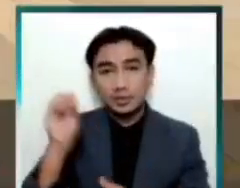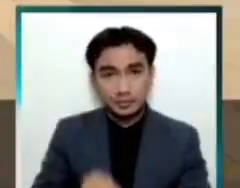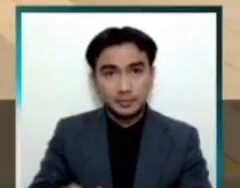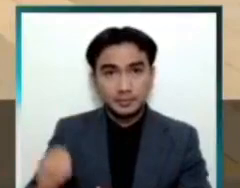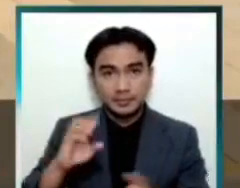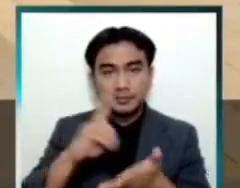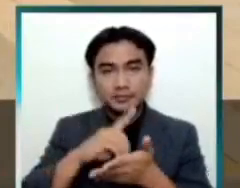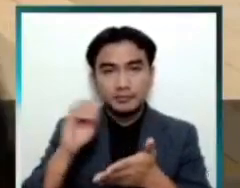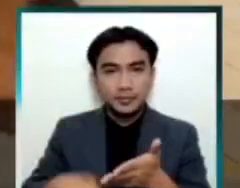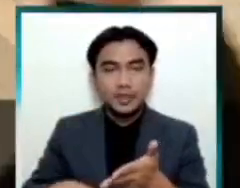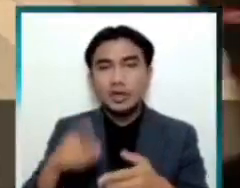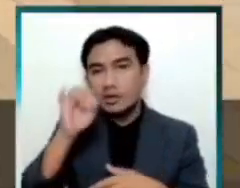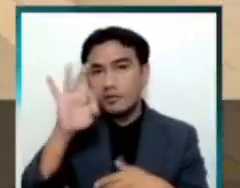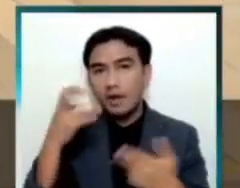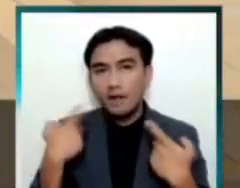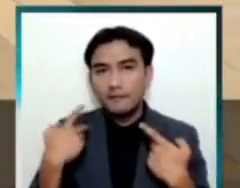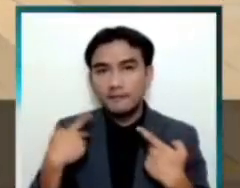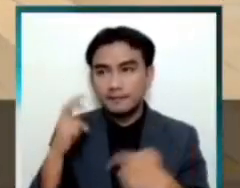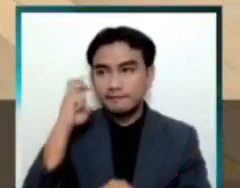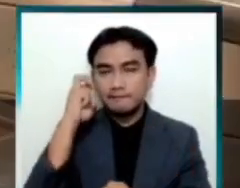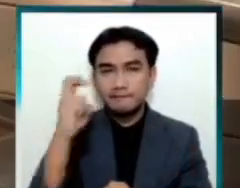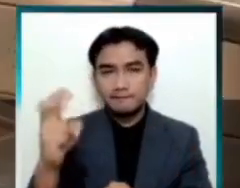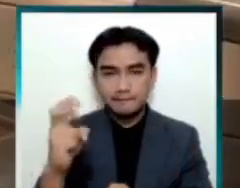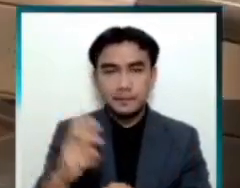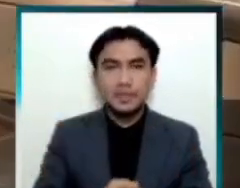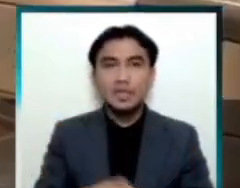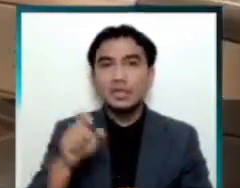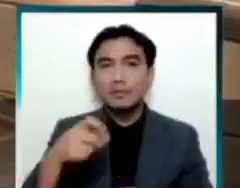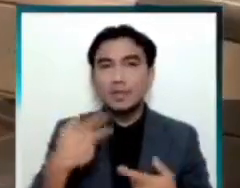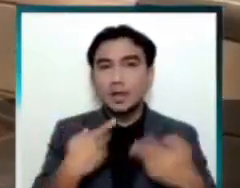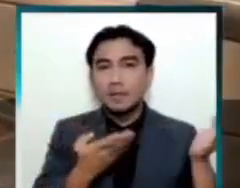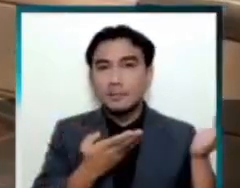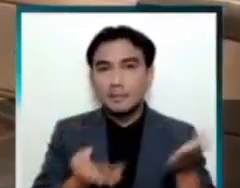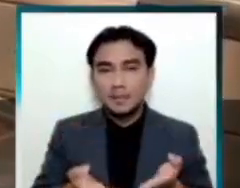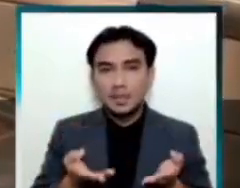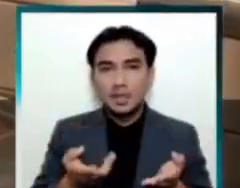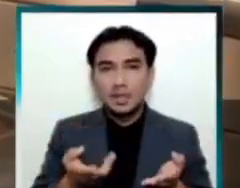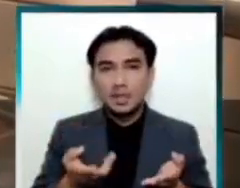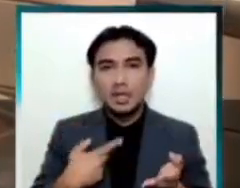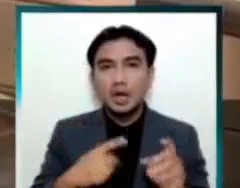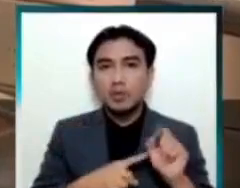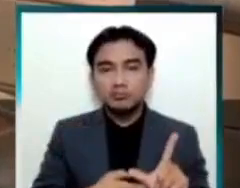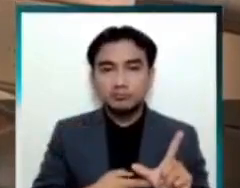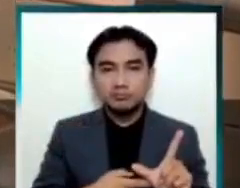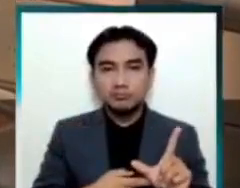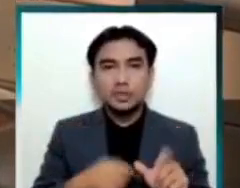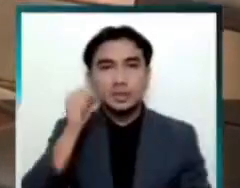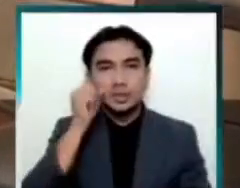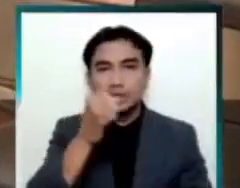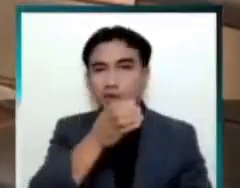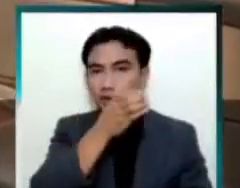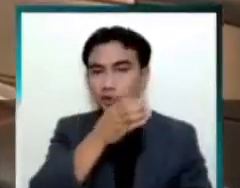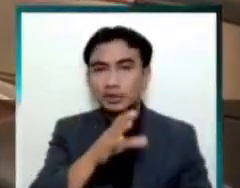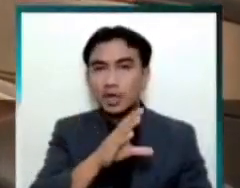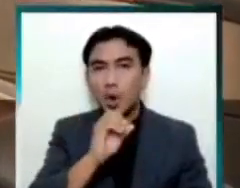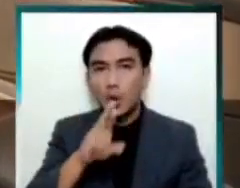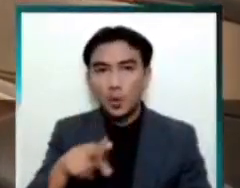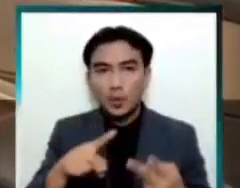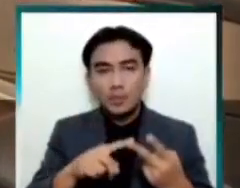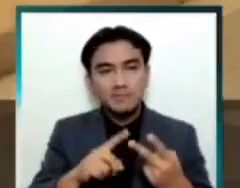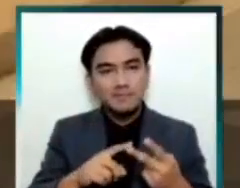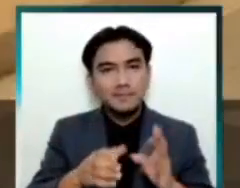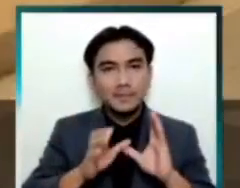MRT-3. Dalhin lamang ang original at photocopy ng inyong senior citizen o PWID sa pinakamalapit na